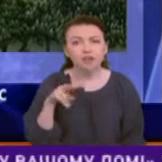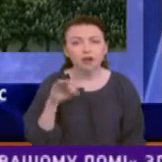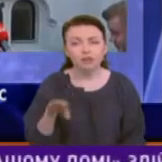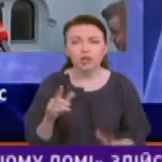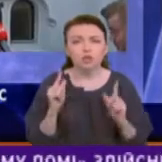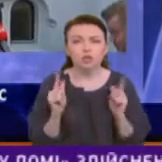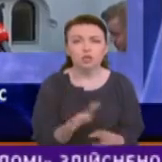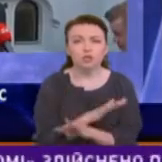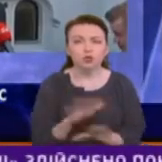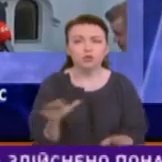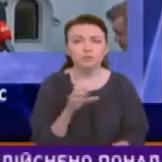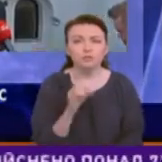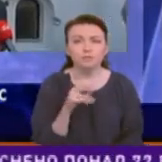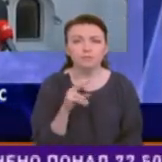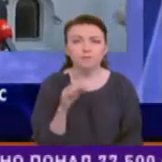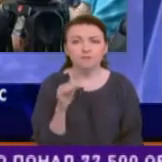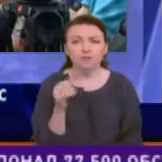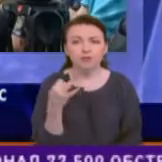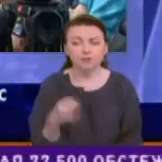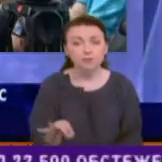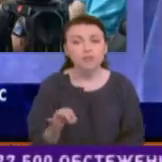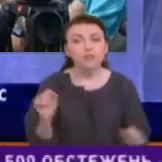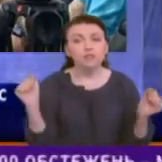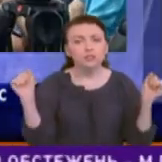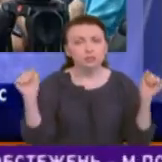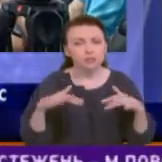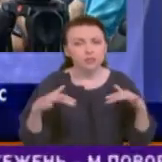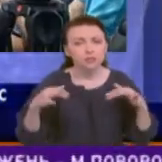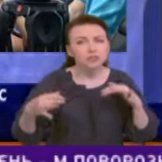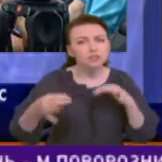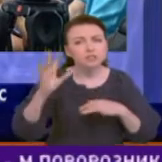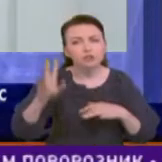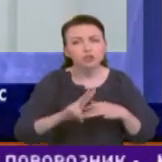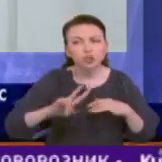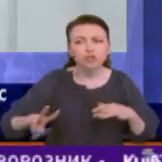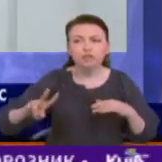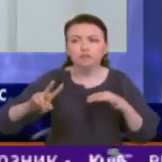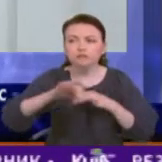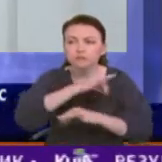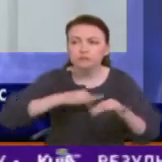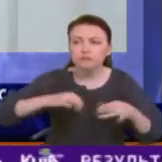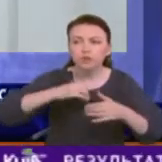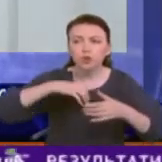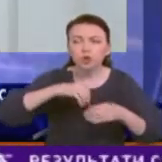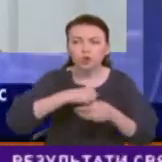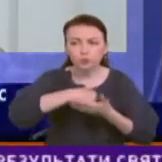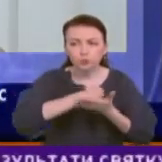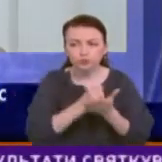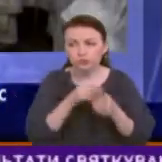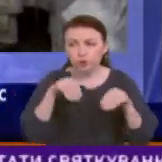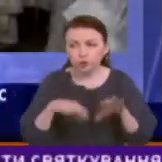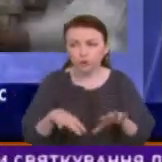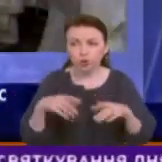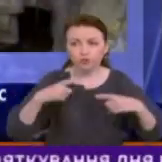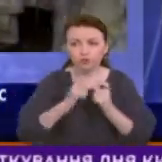очільника церкви Епіфанія, синод священиків зібрався для обговорення і врегулювання конфлікту. Філарет стверджує,